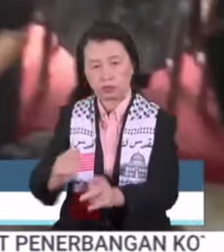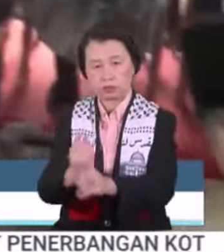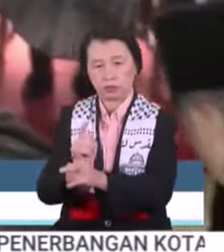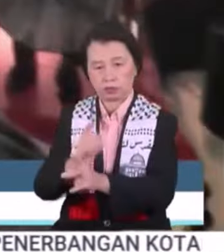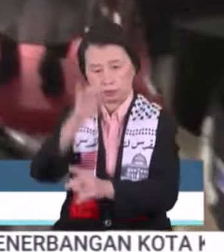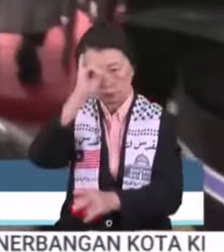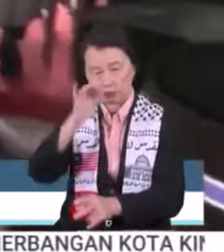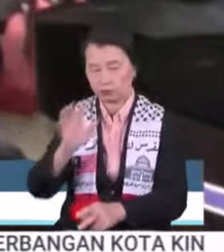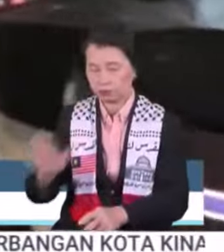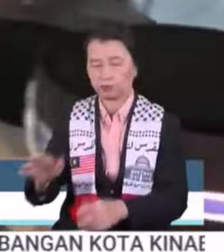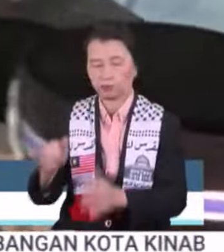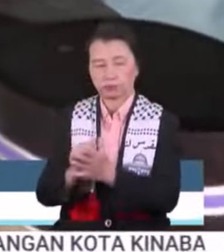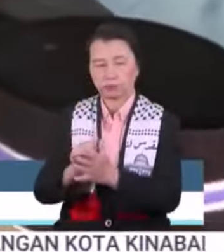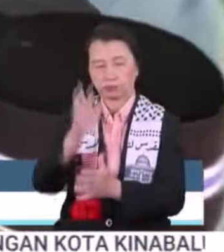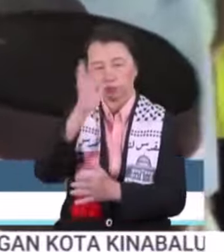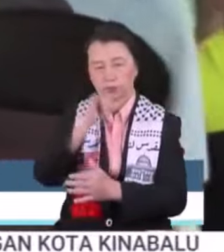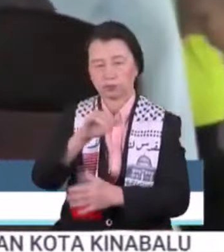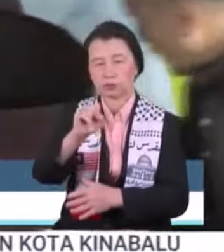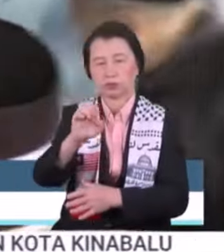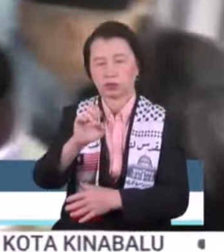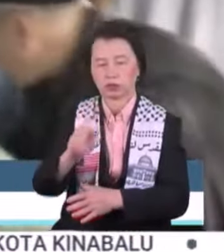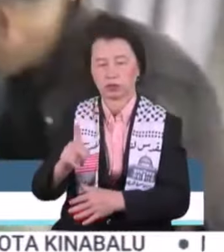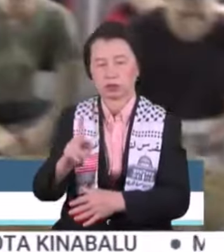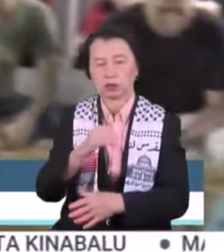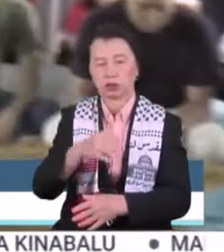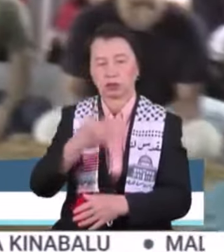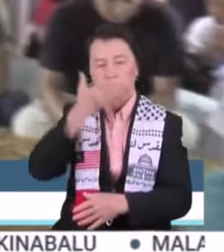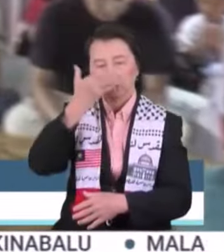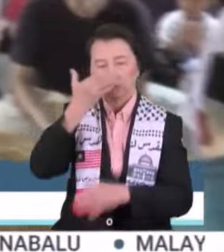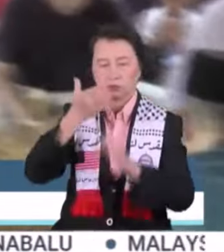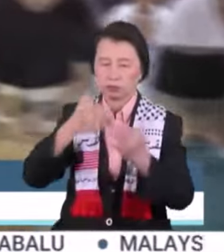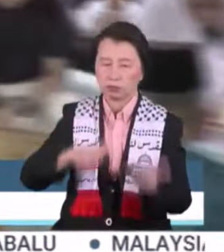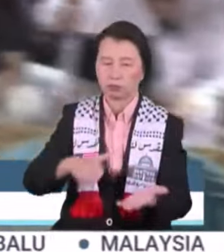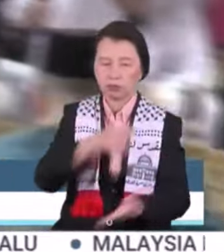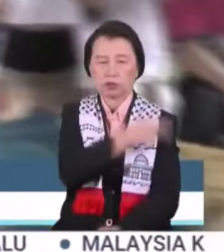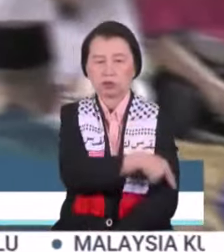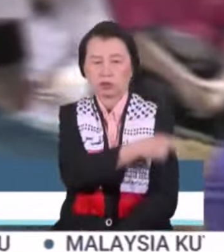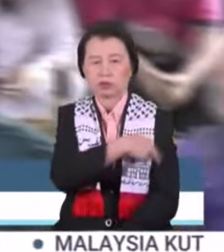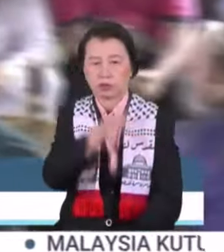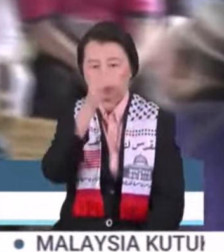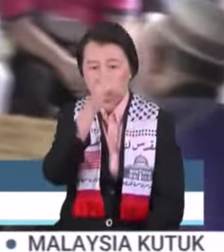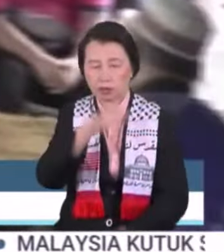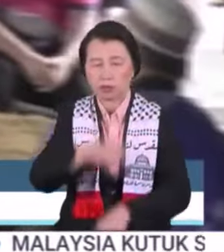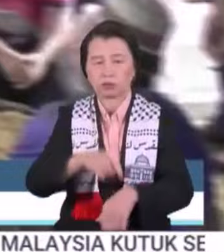Allahyarham yang merupakan SUK Negeri Melaka ke-29 menghembuskan nafas terakhirnya di Hospital Melaka